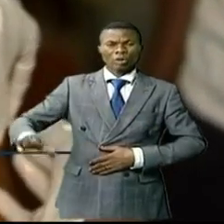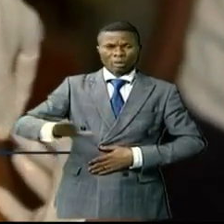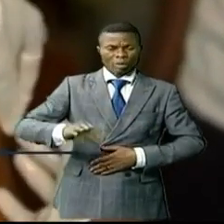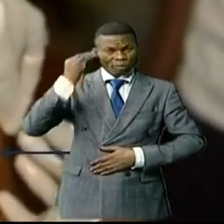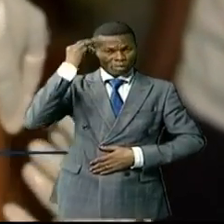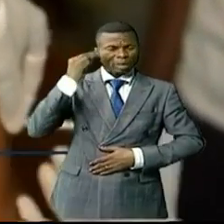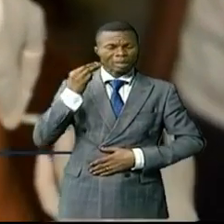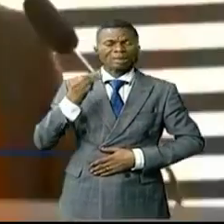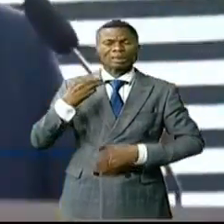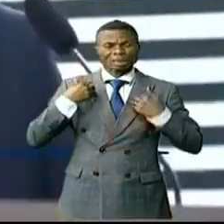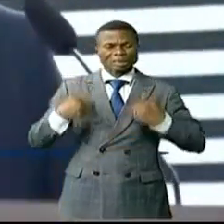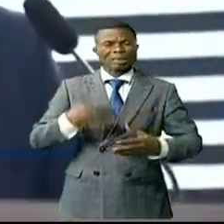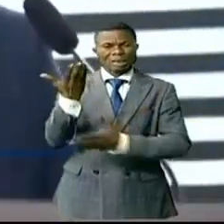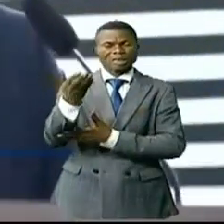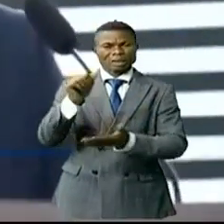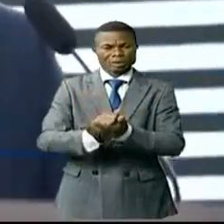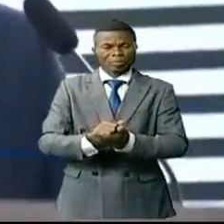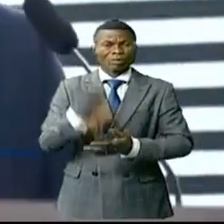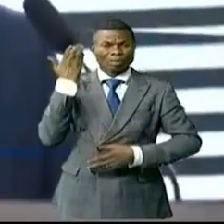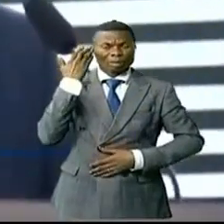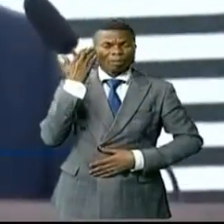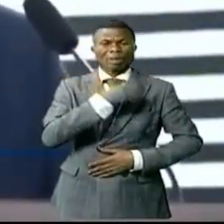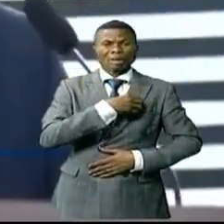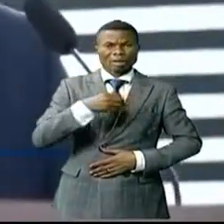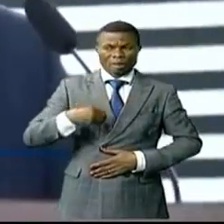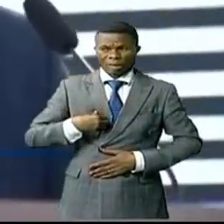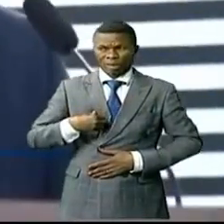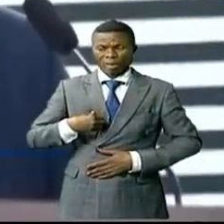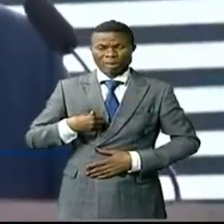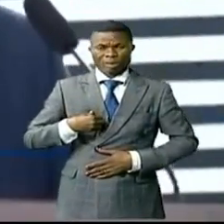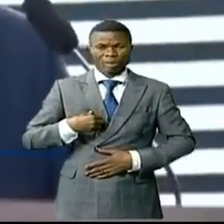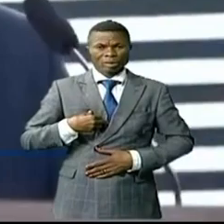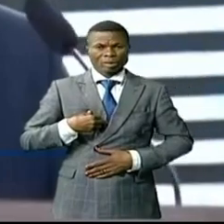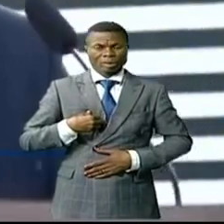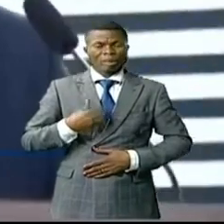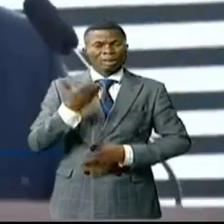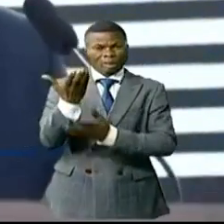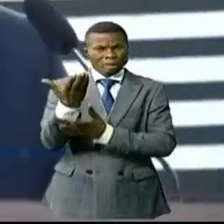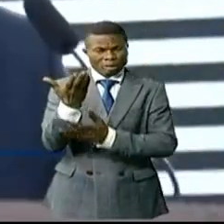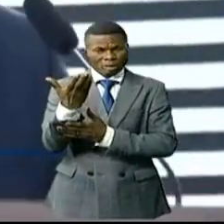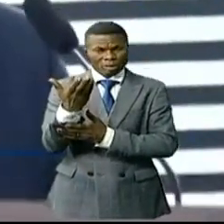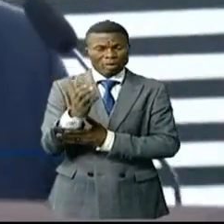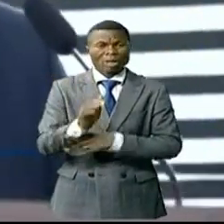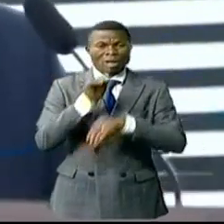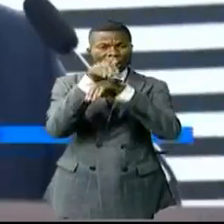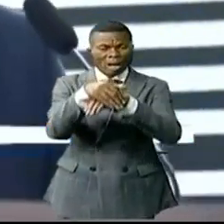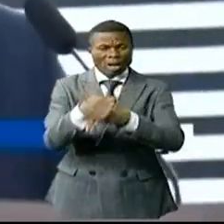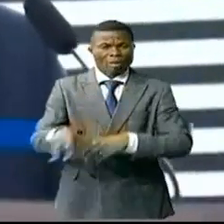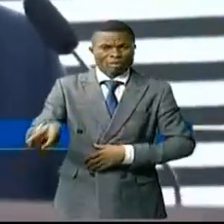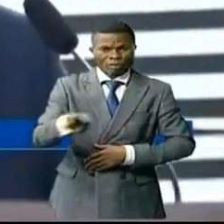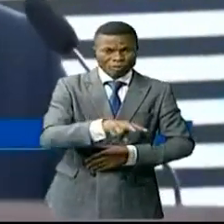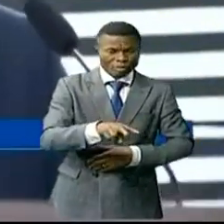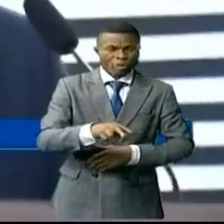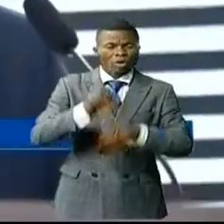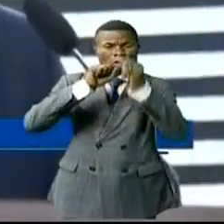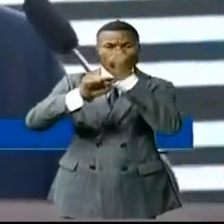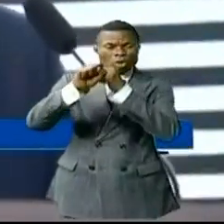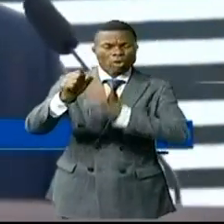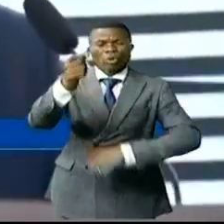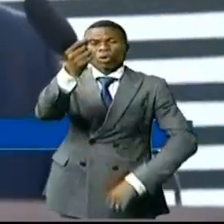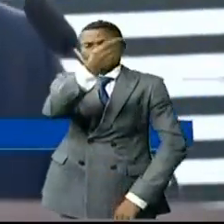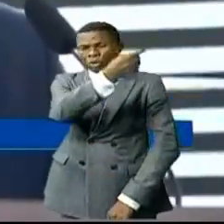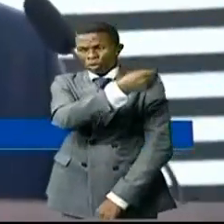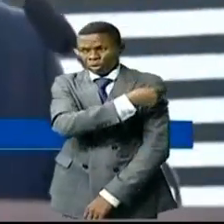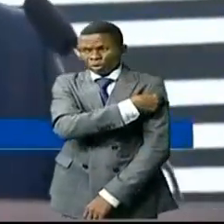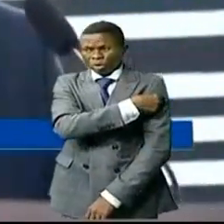de la Santé. Mesdames et messieurs, je voudrais donc solliciter votre engagement dans cette campagne de vaccination